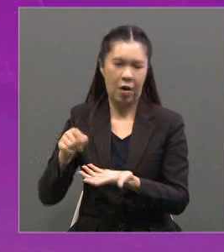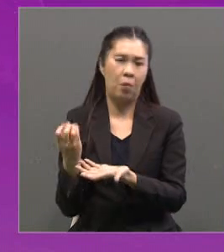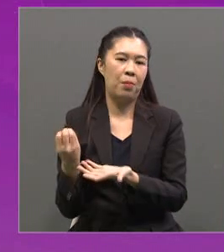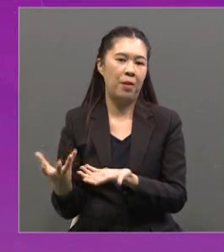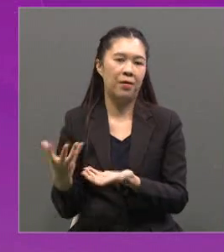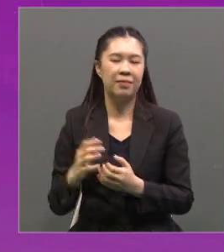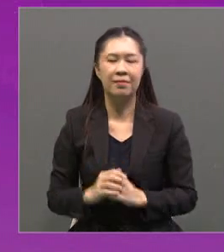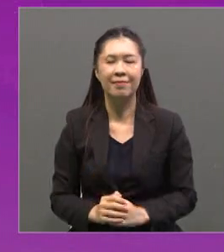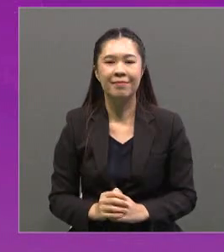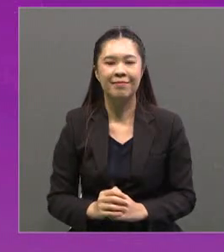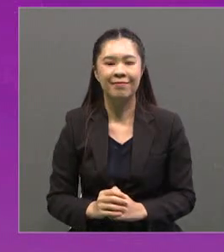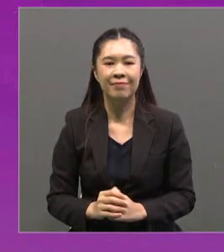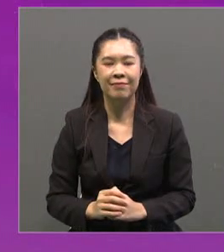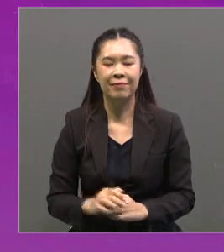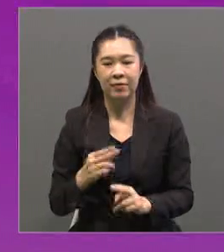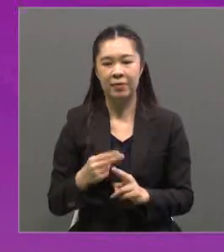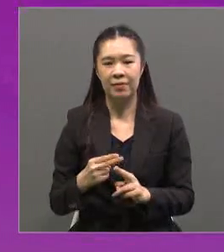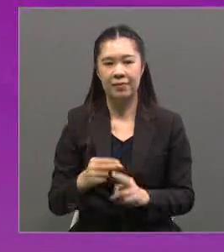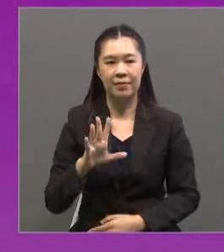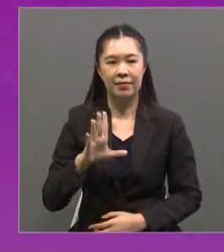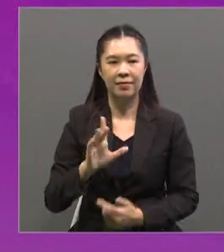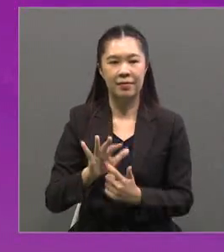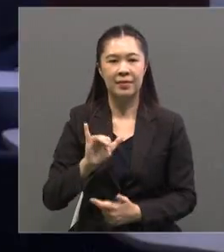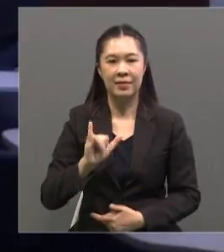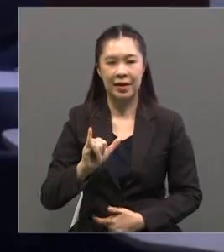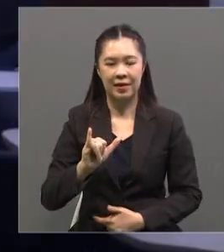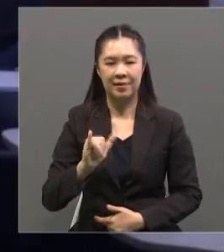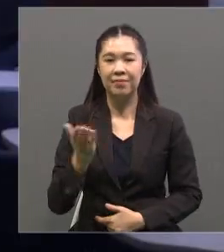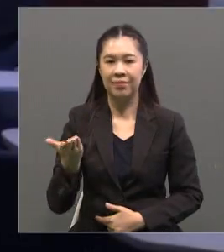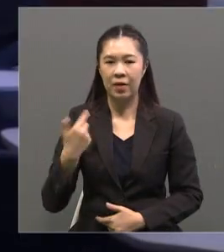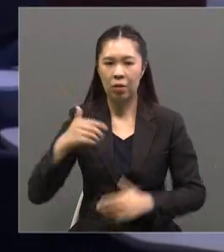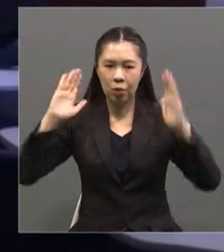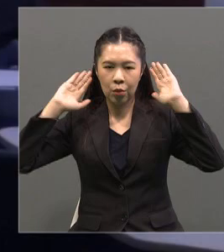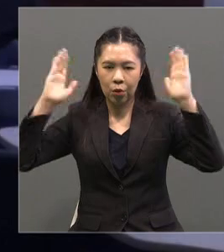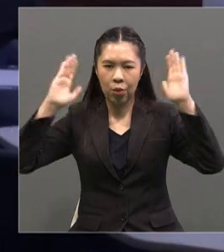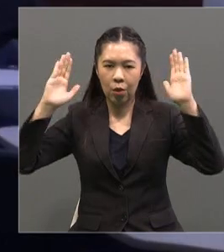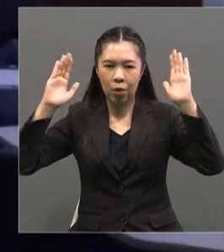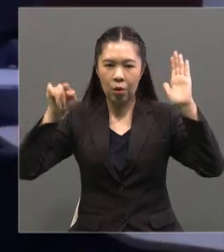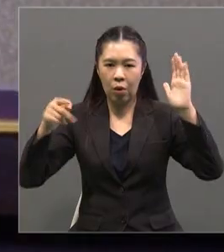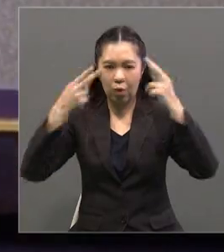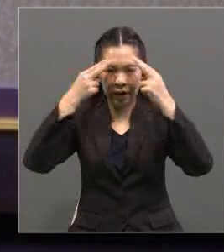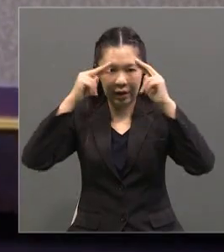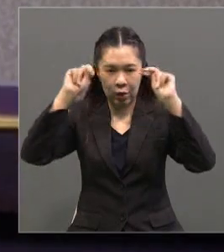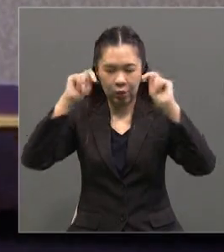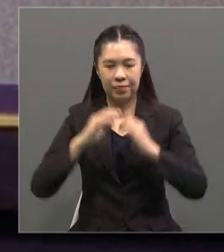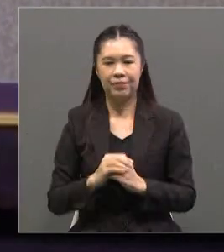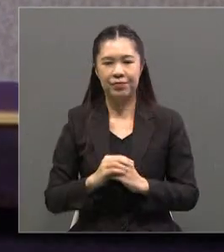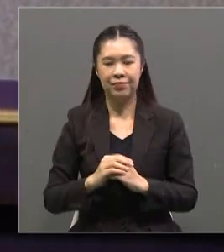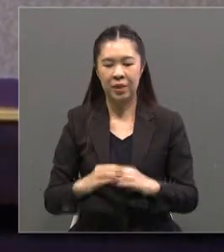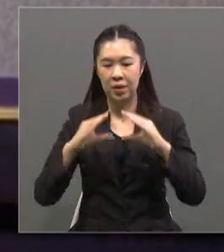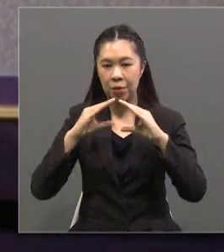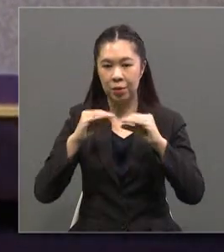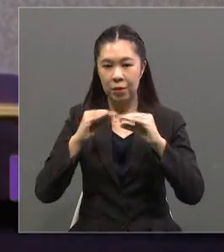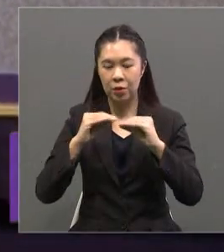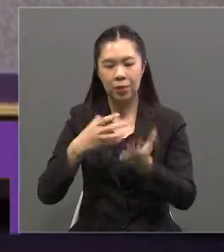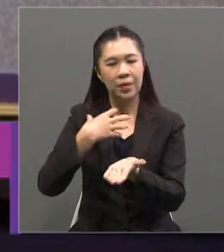านะคะโดยนายชัยวัชรรงค์ค่ะโฆษกประจำสำนักนายกรัฐมนตรีได้แถลงผลการประชุมคณะรัฐมนตรีนะคะอย่